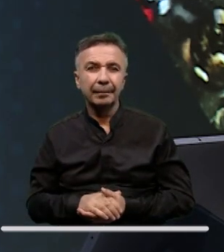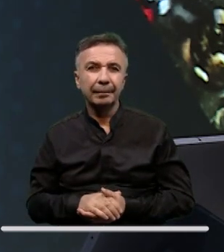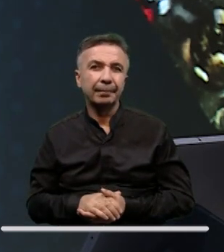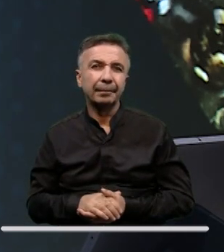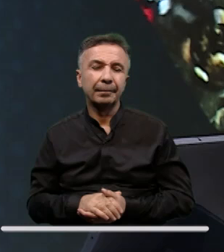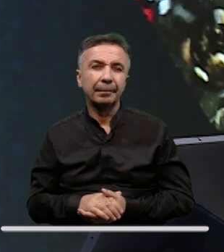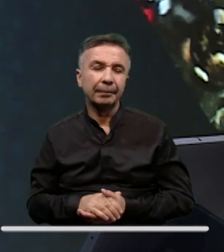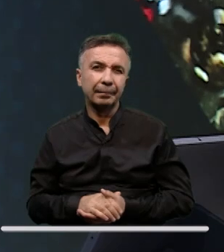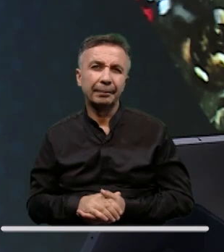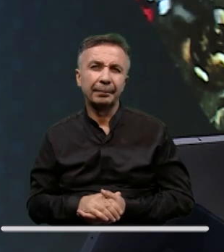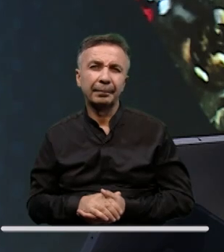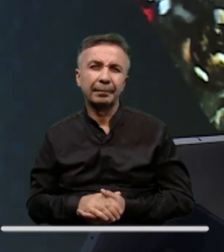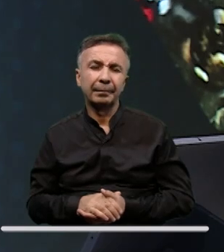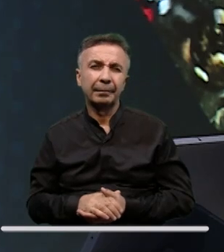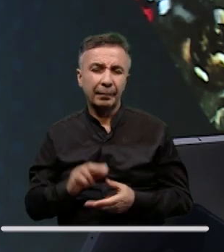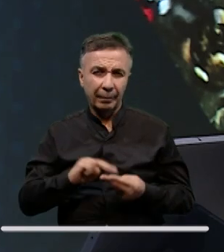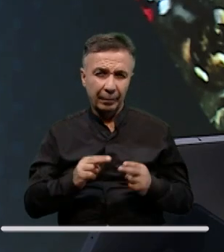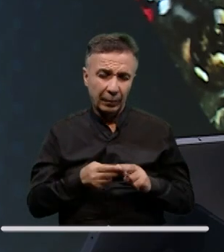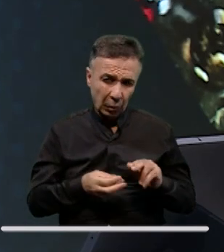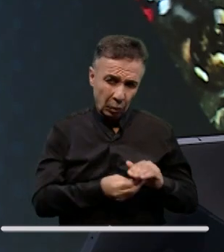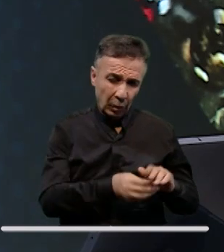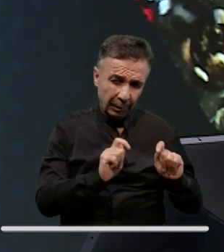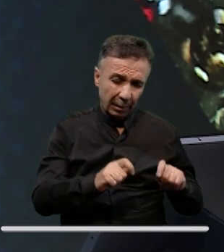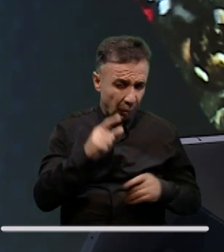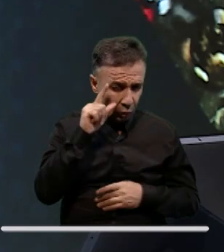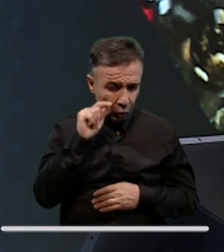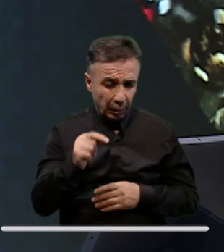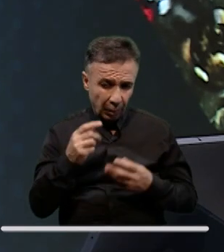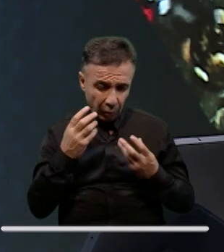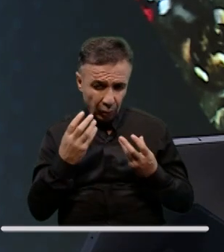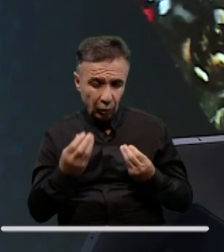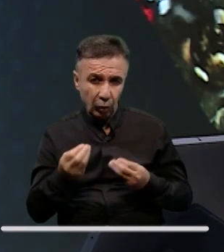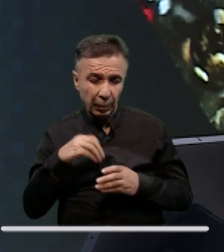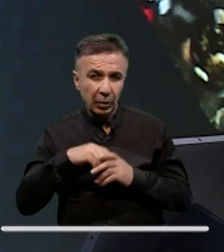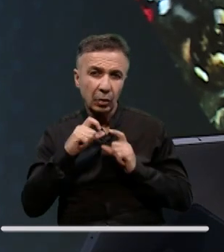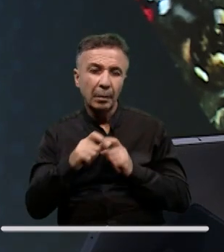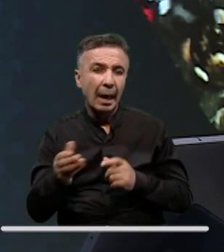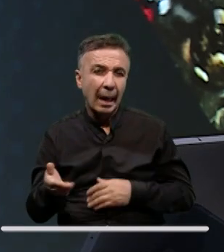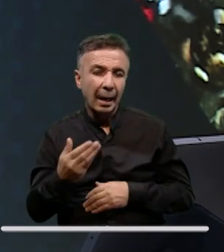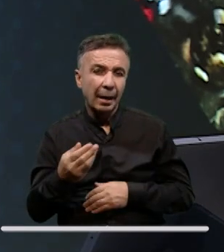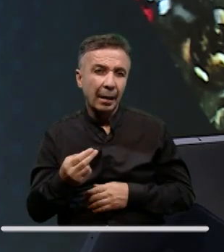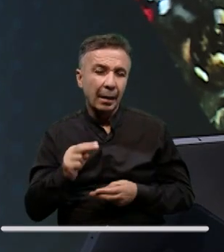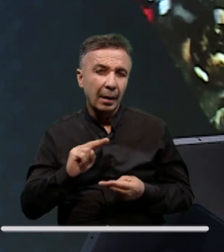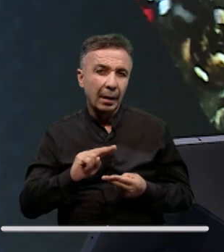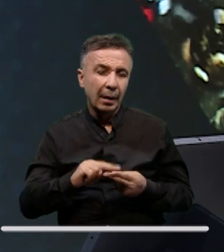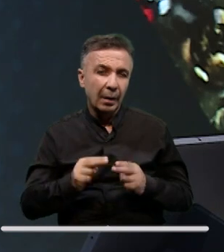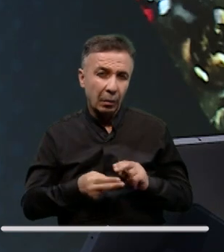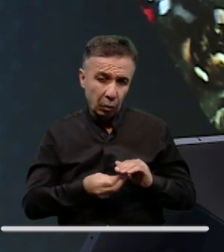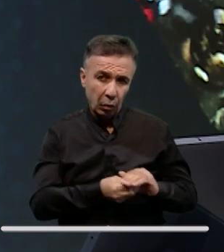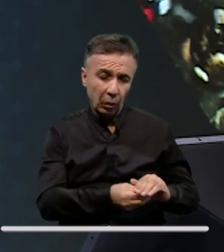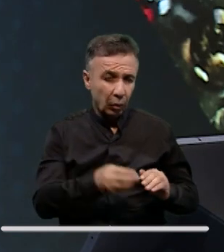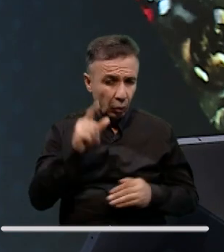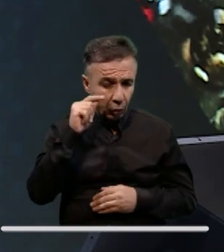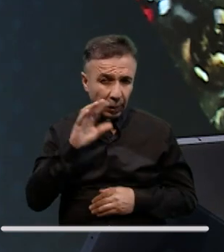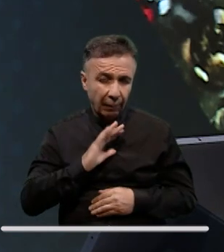şöyle düşünüyorum büyü yapıldığından Şüphelendiğim için Bunu soruyorum Aslında Eğer büyü yapıldığından şüpheleniyorsak bunu